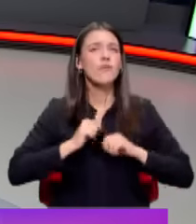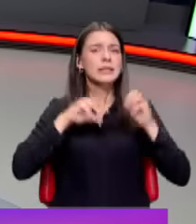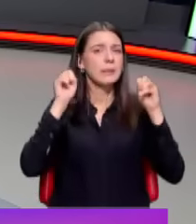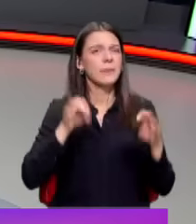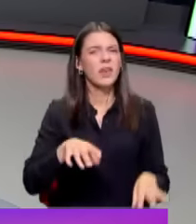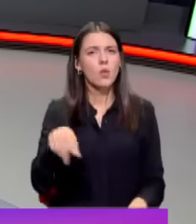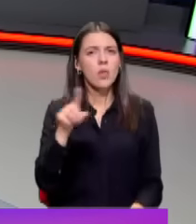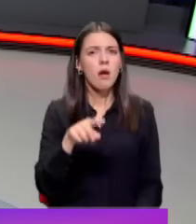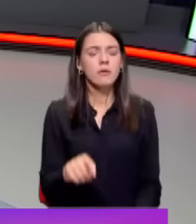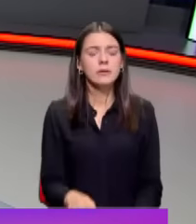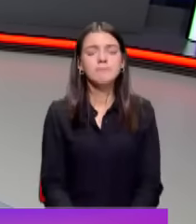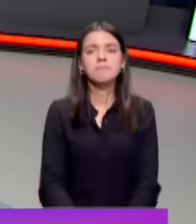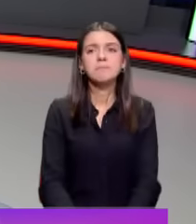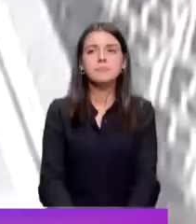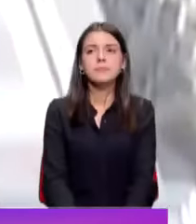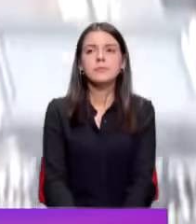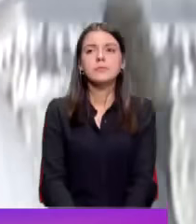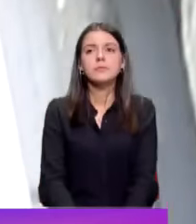bırakmışlardır?